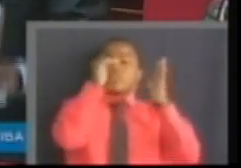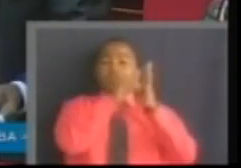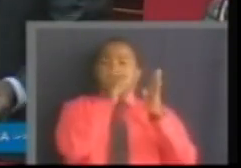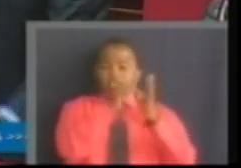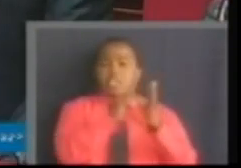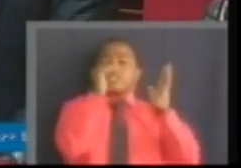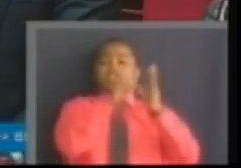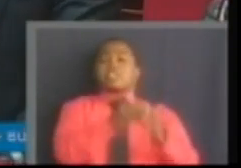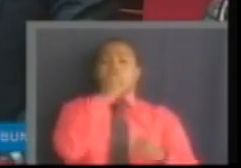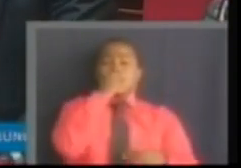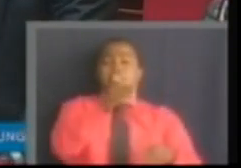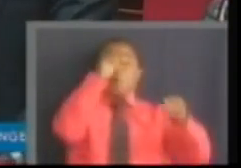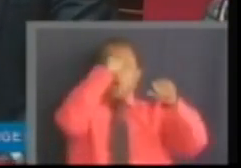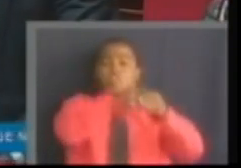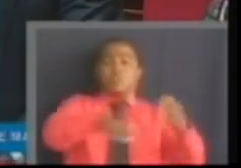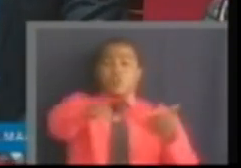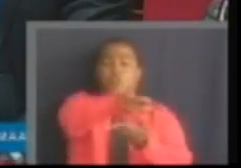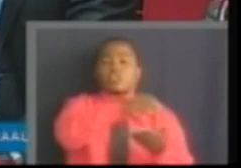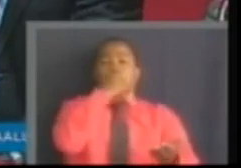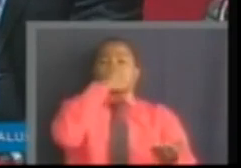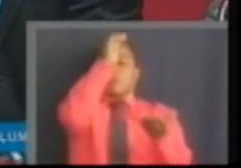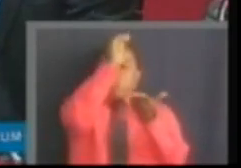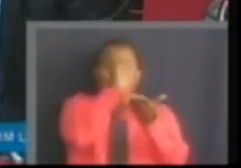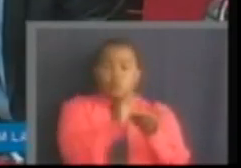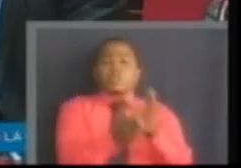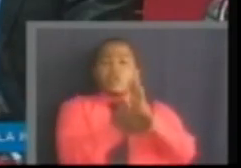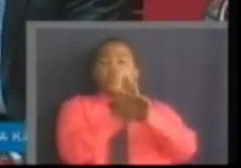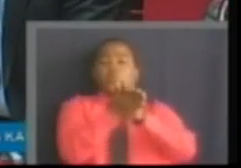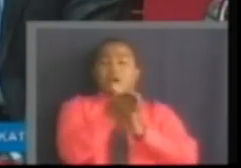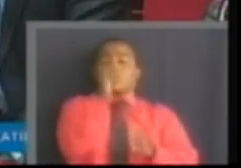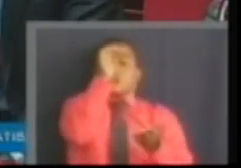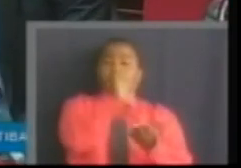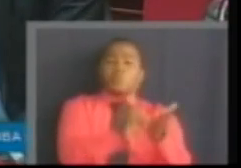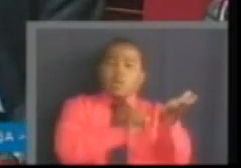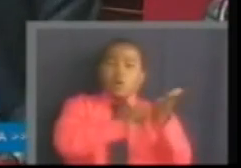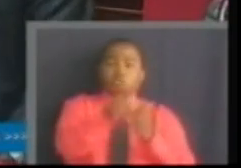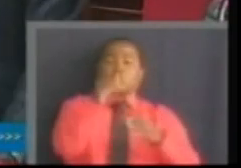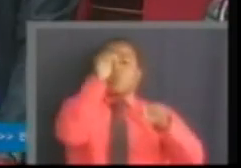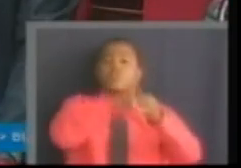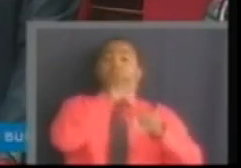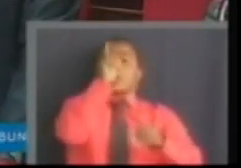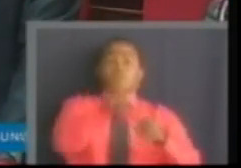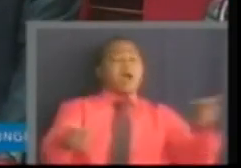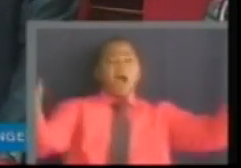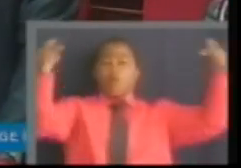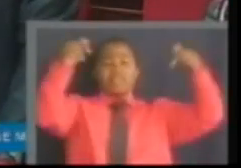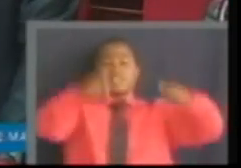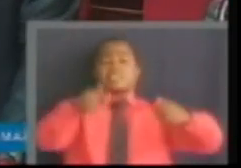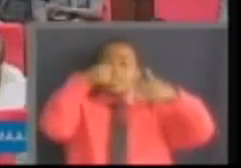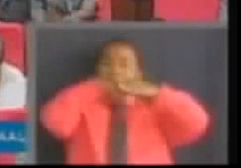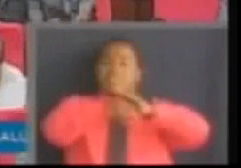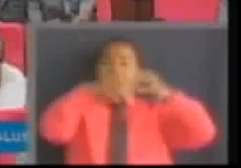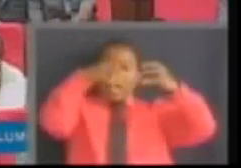wote. Ukisema unapunguza, kwanza unaongeza utoro, wajumbe watakuwa hawahudhuri kwenye kamati.